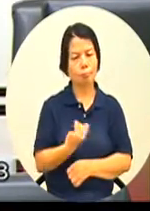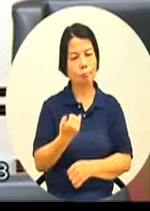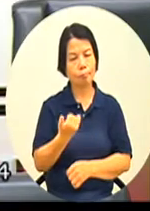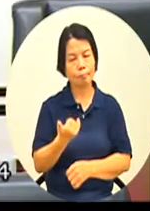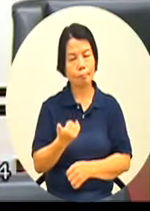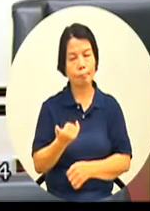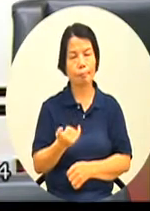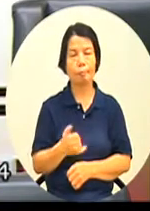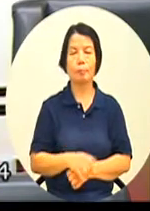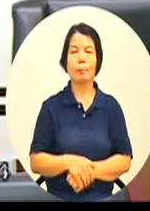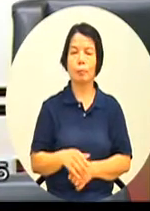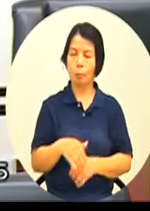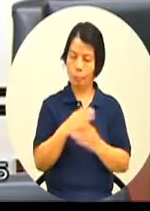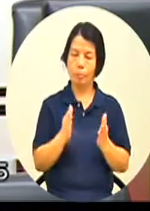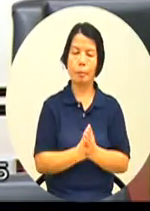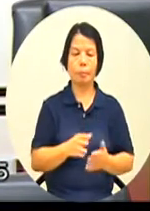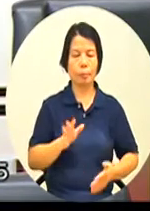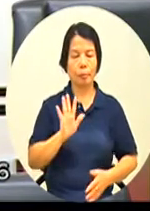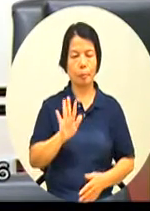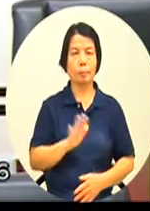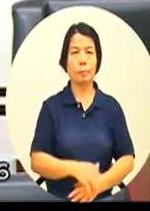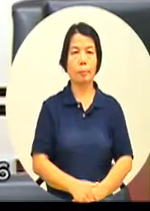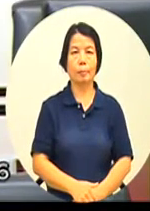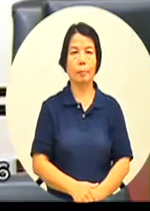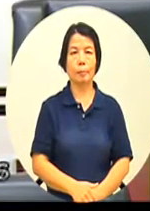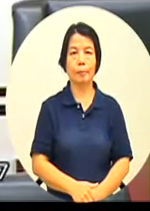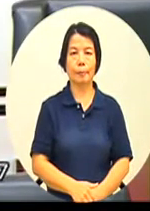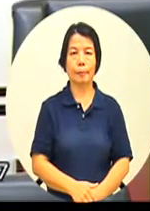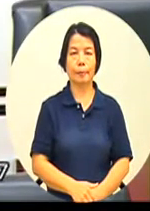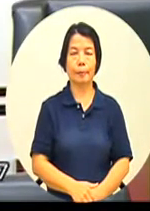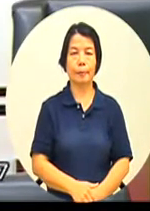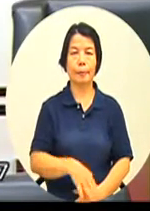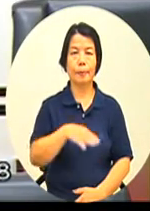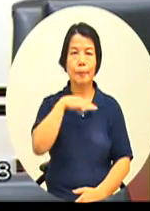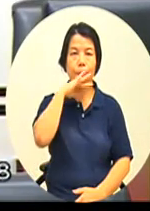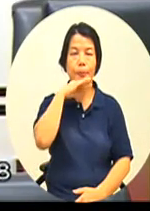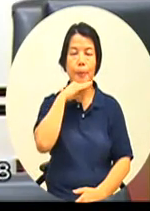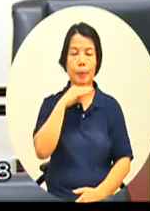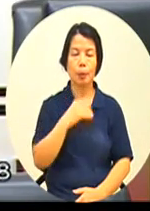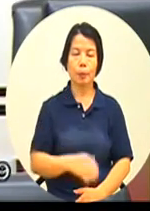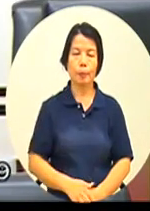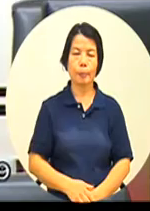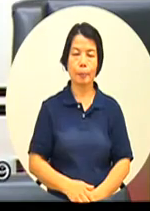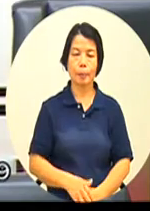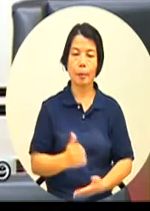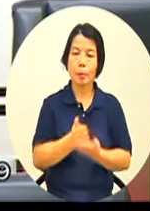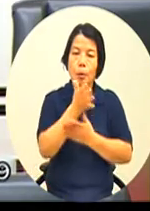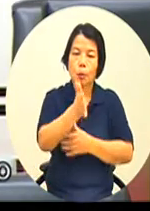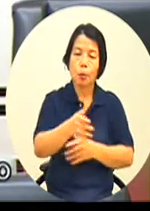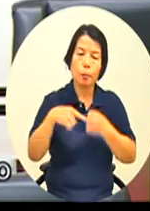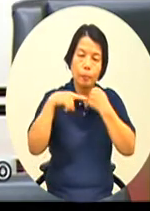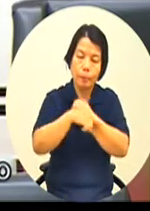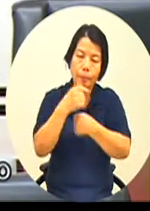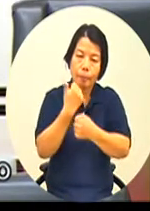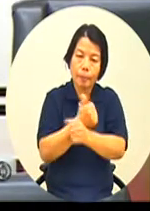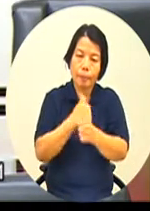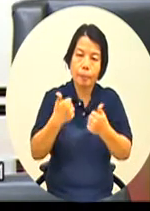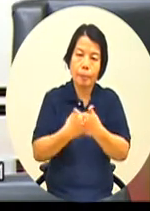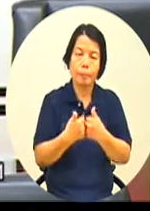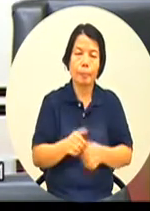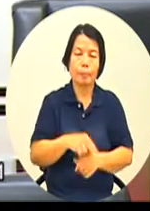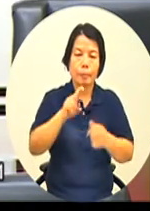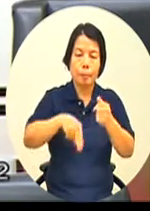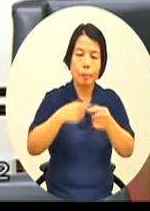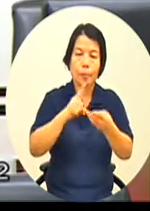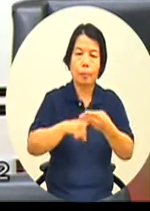的是这个事情我们有意见。那所以等一下我可能会来请教我们研考会的刘主委，